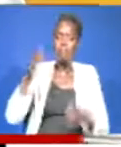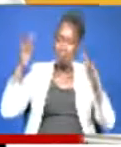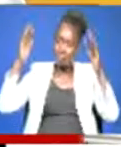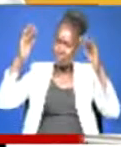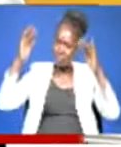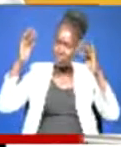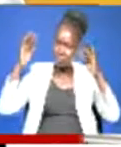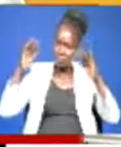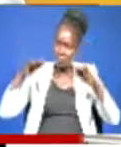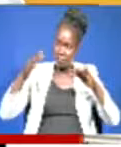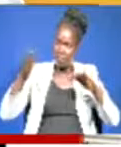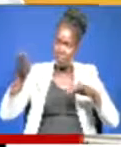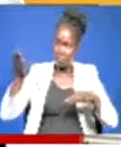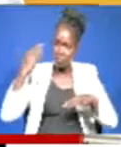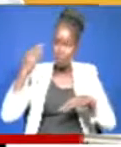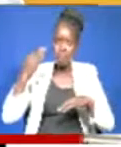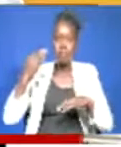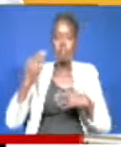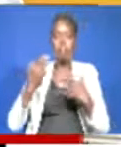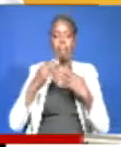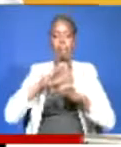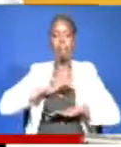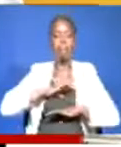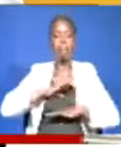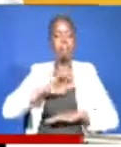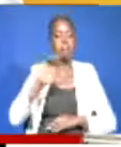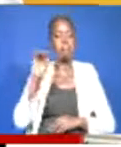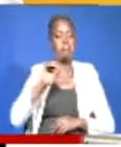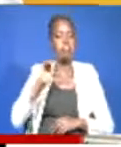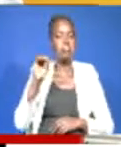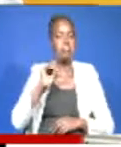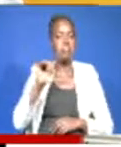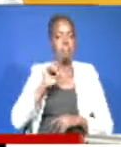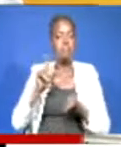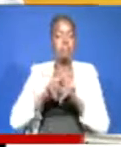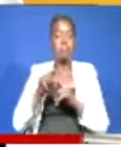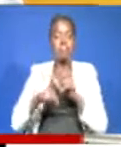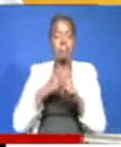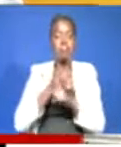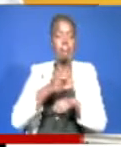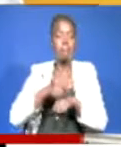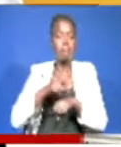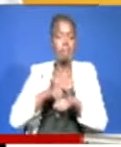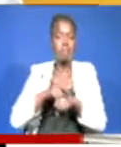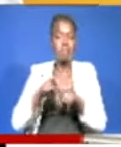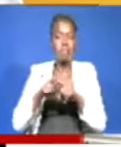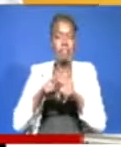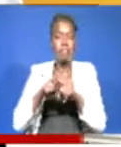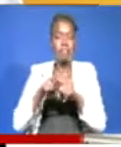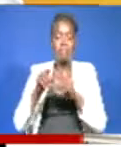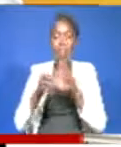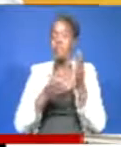misimu ya mwaka uliopita haingekuwa na mvua ya kutosha, na vile vile misimu ya mwaka huu pia ilikuwa ishabashiriwa